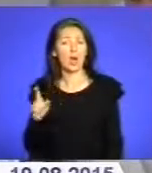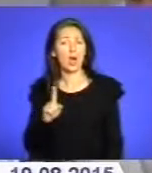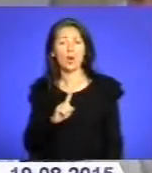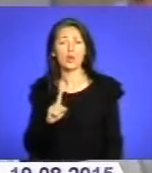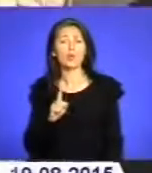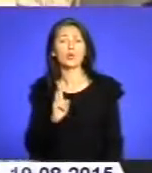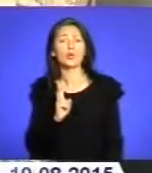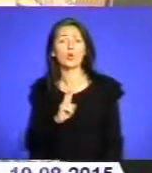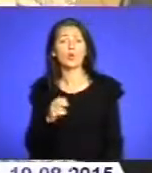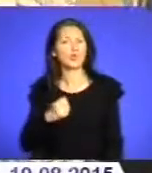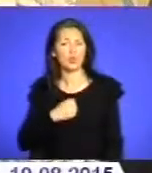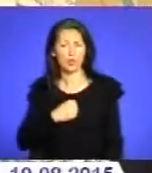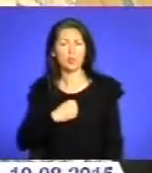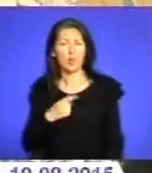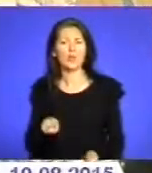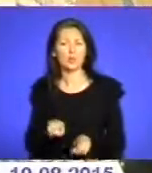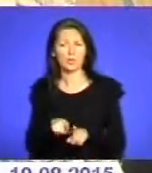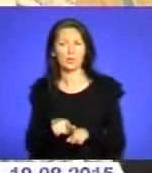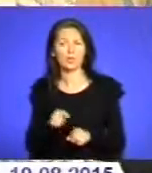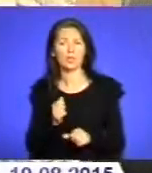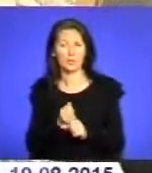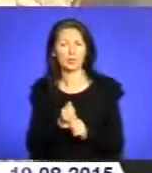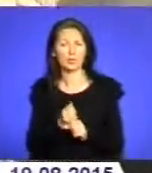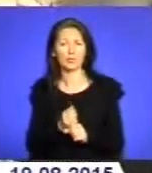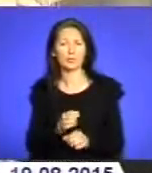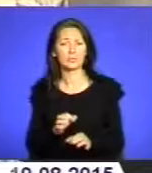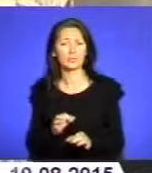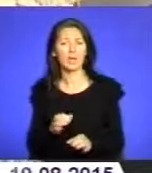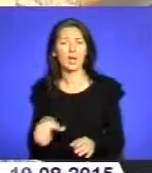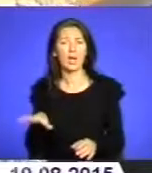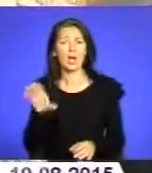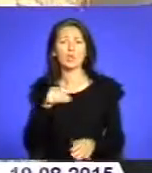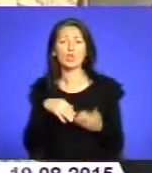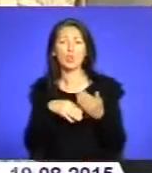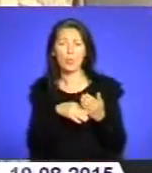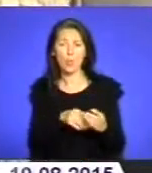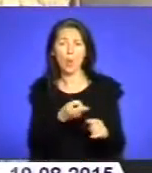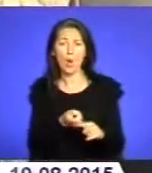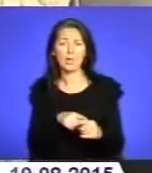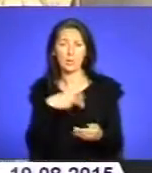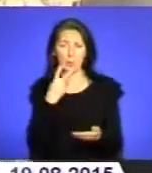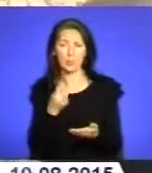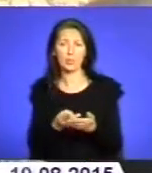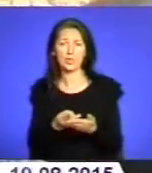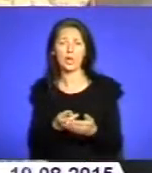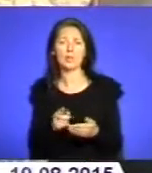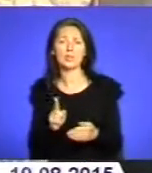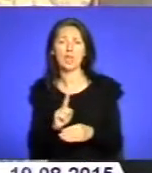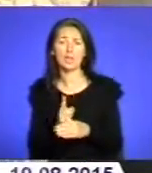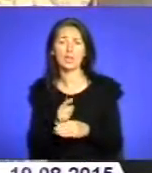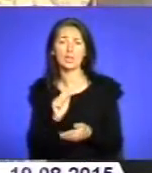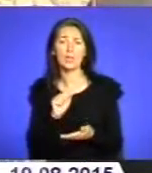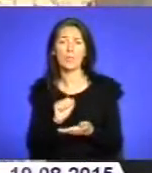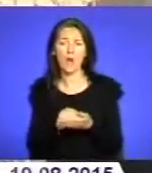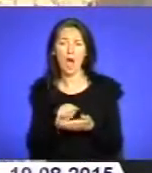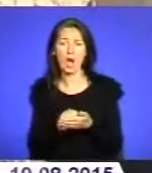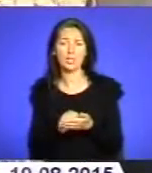зробив. Всі допомоги, які передбачаються нормативними актами